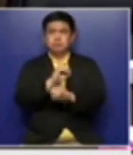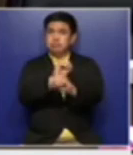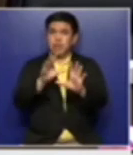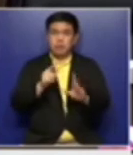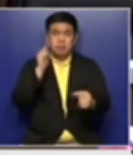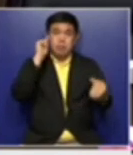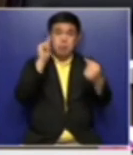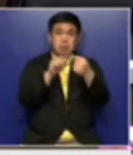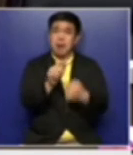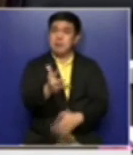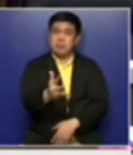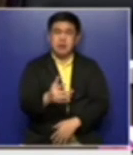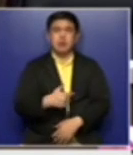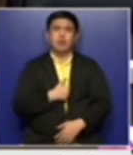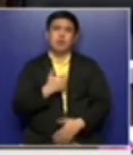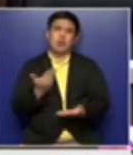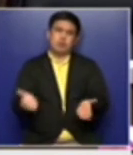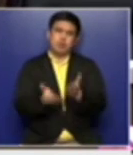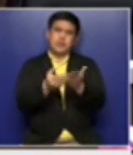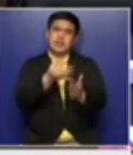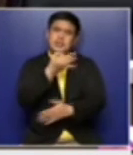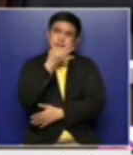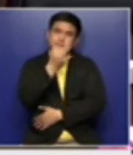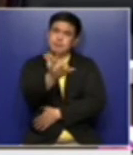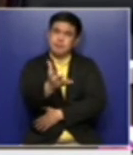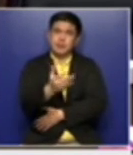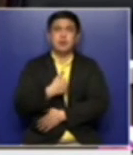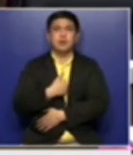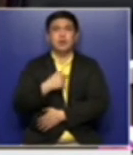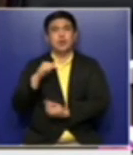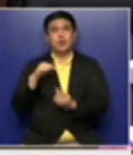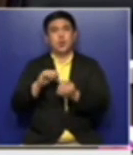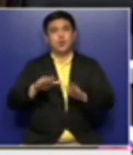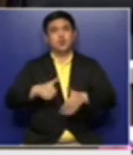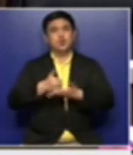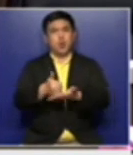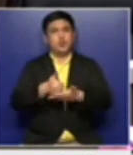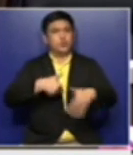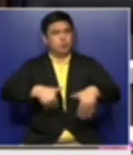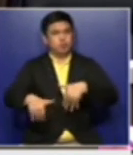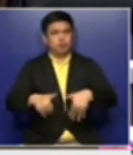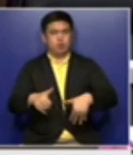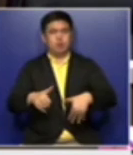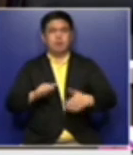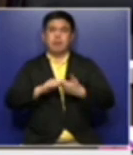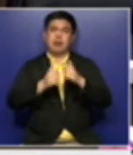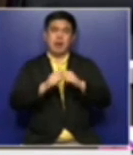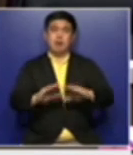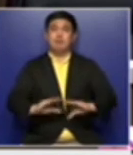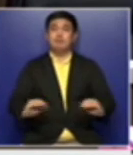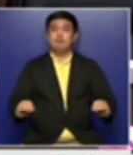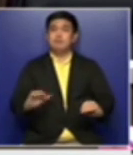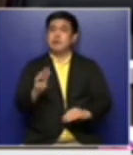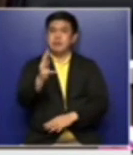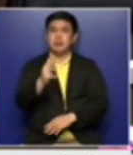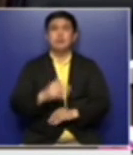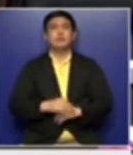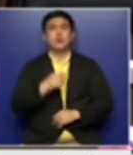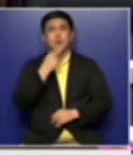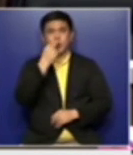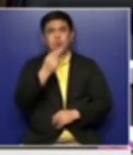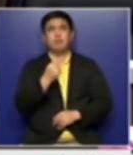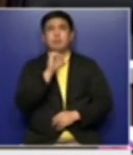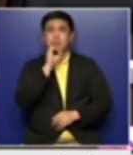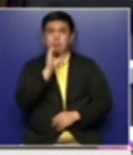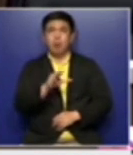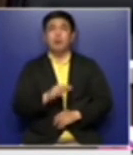นในเป้าหมายที่เสริมสร้างงานเสริมสร้างรายได้ให้แก่ประชาชนพ้นความเดือดร้อนดังนั้นกับผ